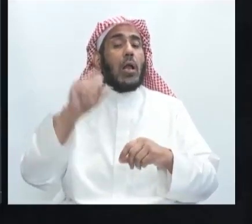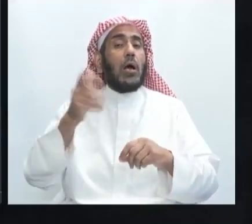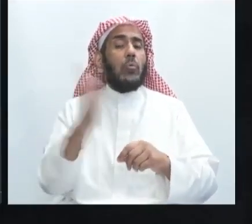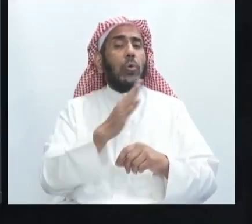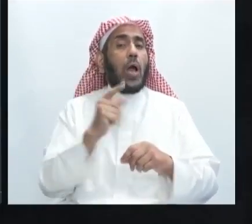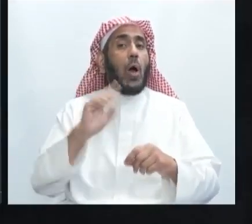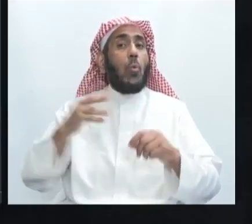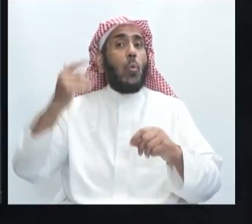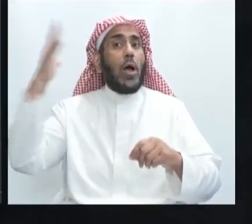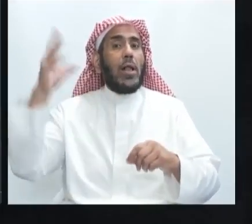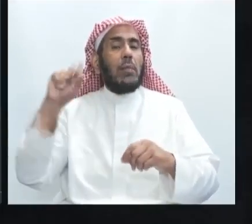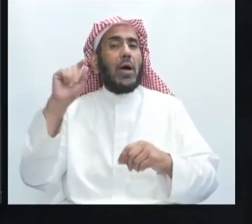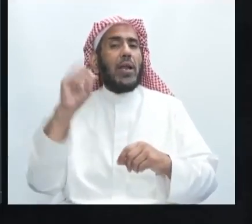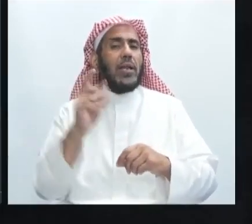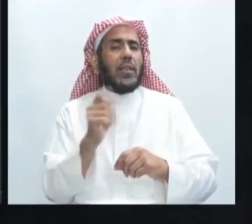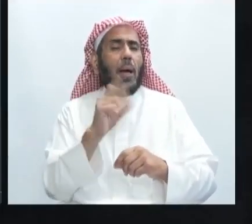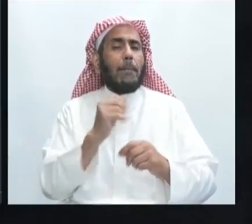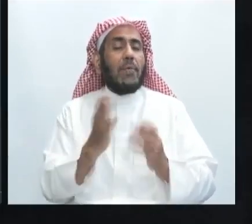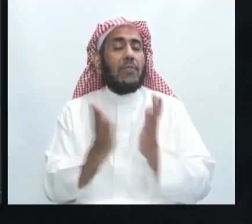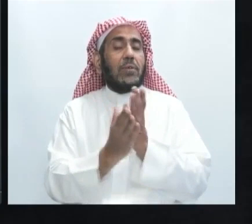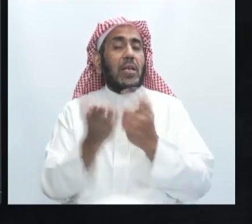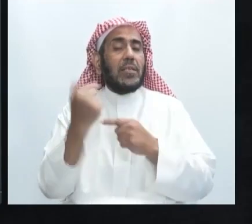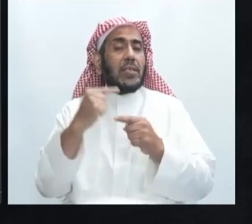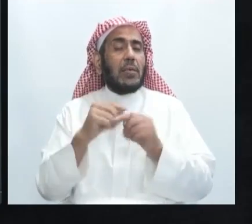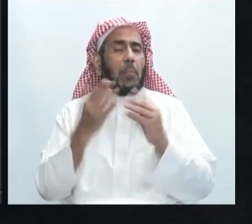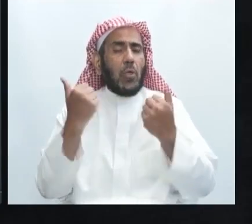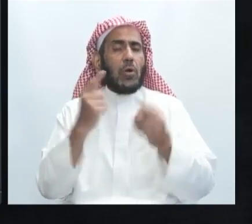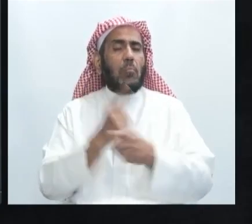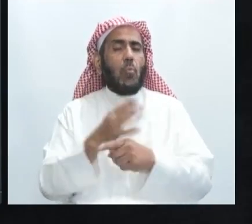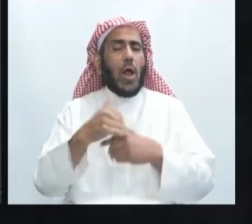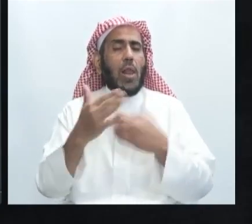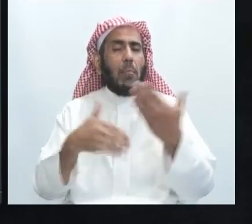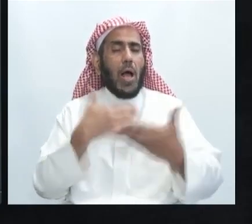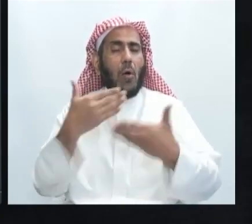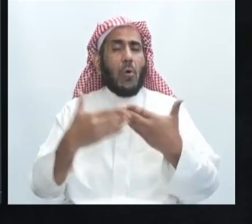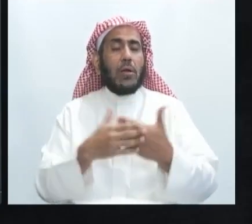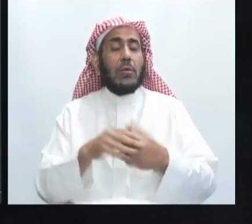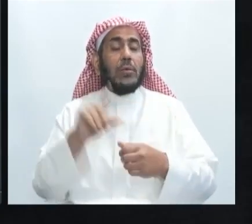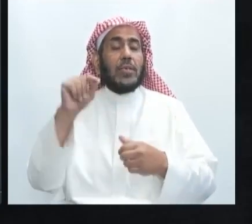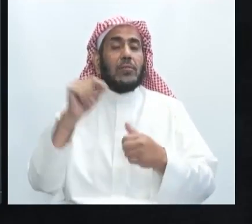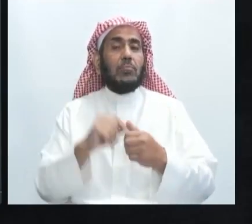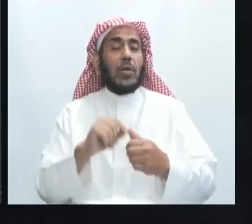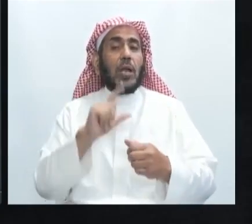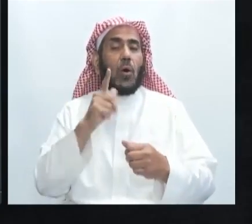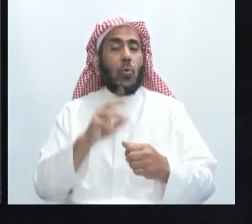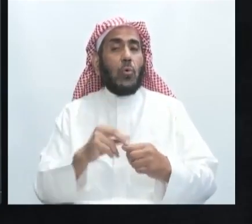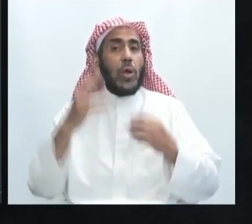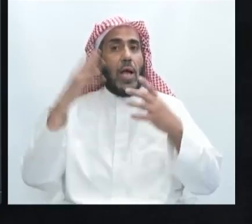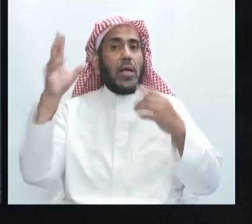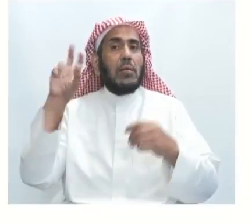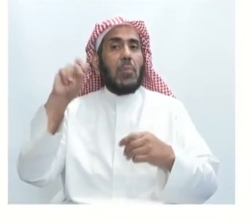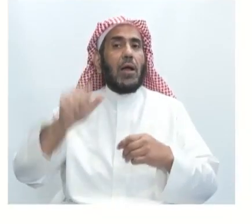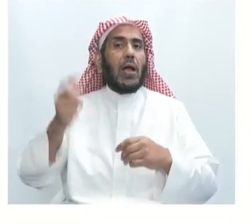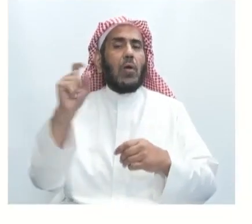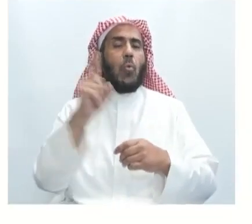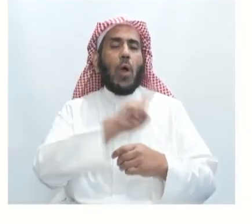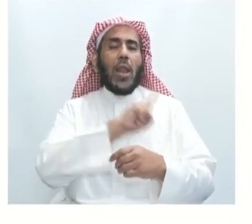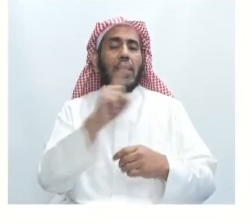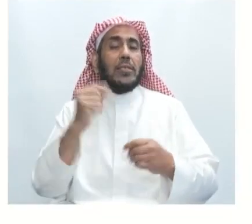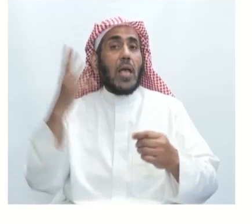النظام ذكرنا في اثناء الدرس الاجابه من يذكرنا احسنتم نقول علم القانون وليس علم